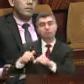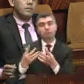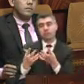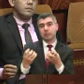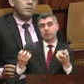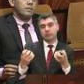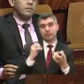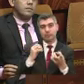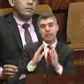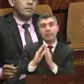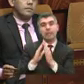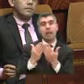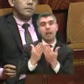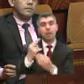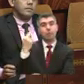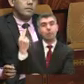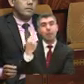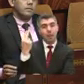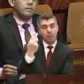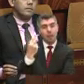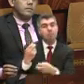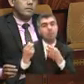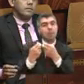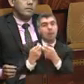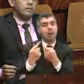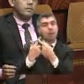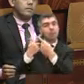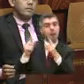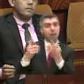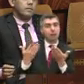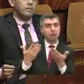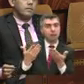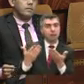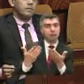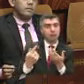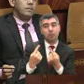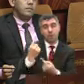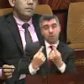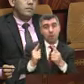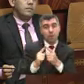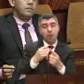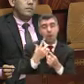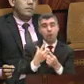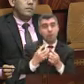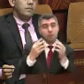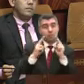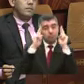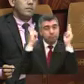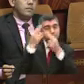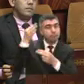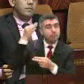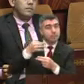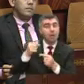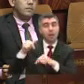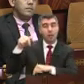المنظومة الجامعية، والذين أمثلة كثيرة في هذا الباب، حتى أصبحنا أمام يعني قرصنة لمجموعة من الرسائل والأطاريح التي اليوم غدا سيصبح على